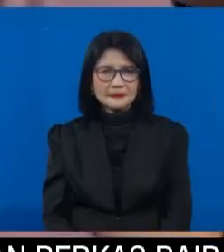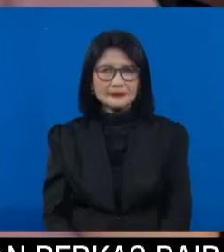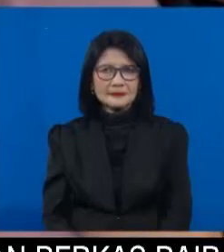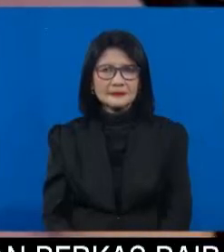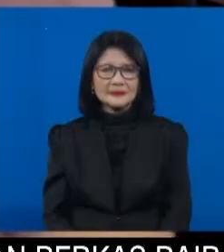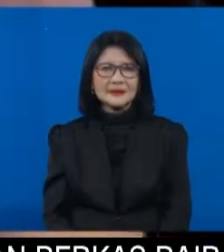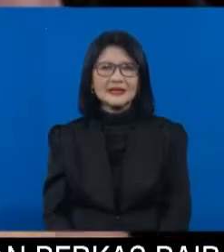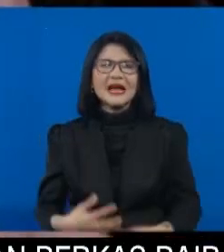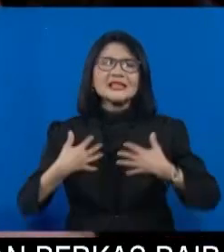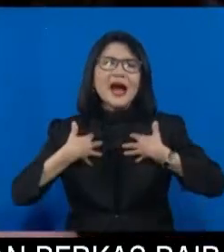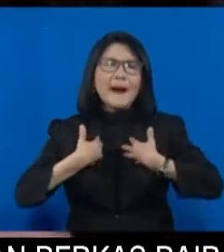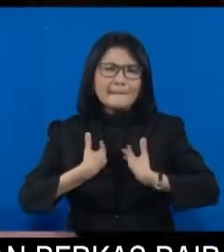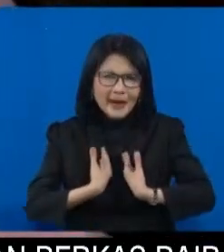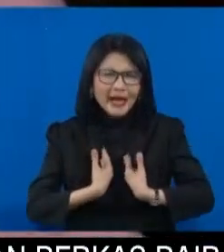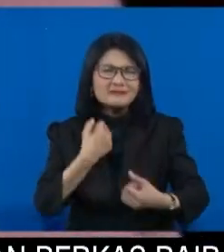Capek, Pak.